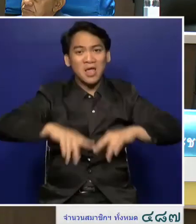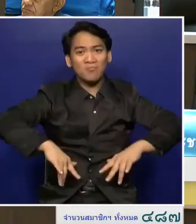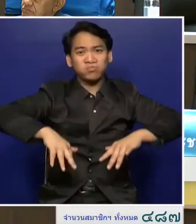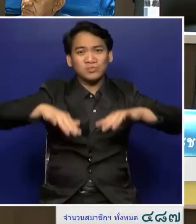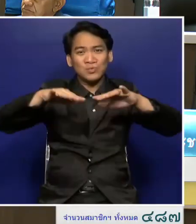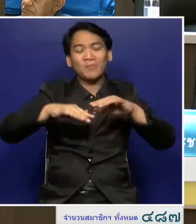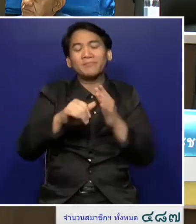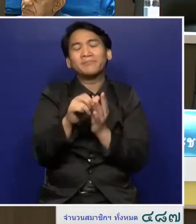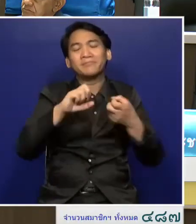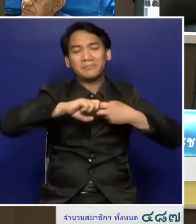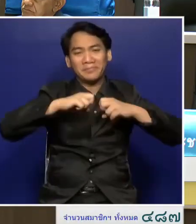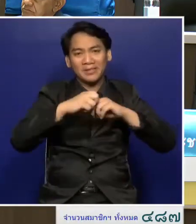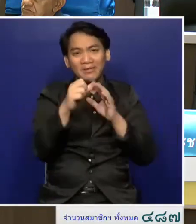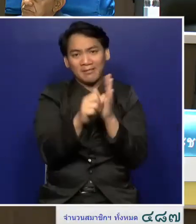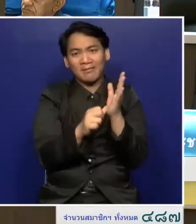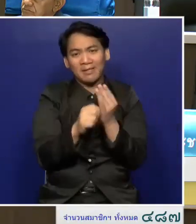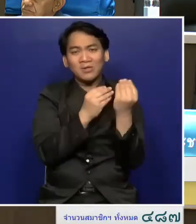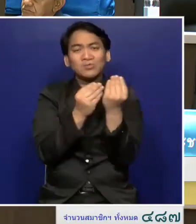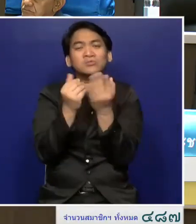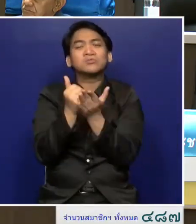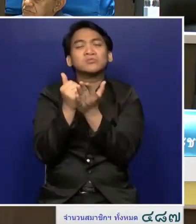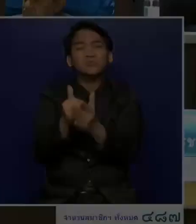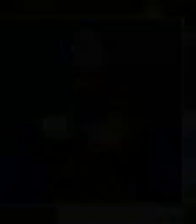้ในให้กบปัญชาชนขอบคุณครับขอบคุครับ